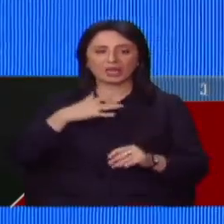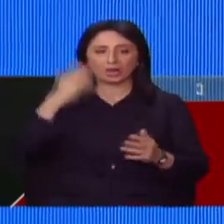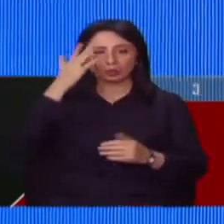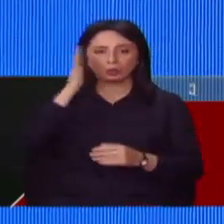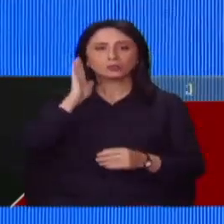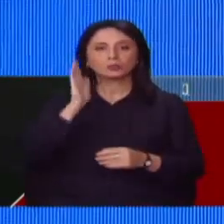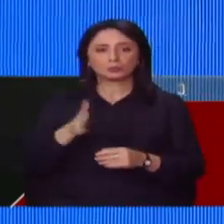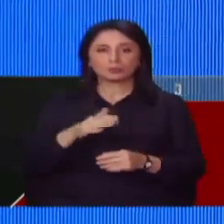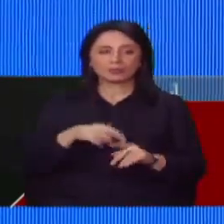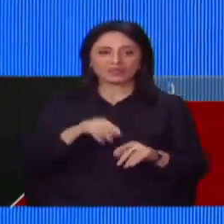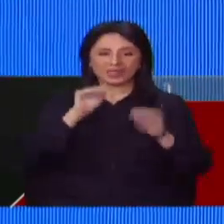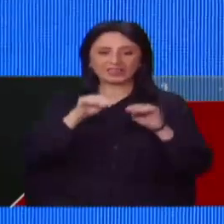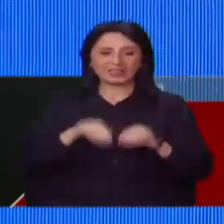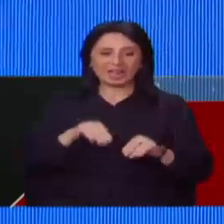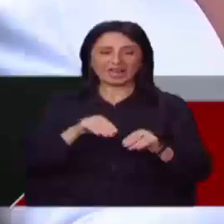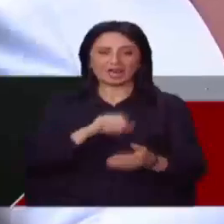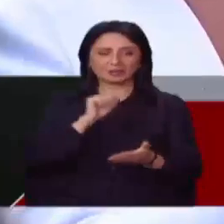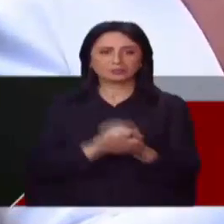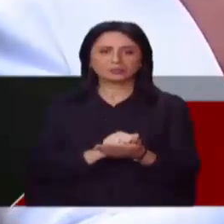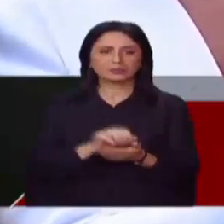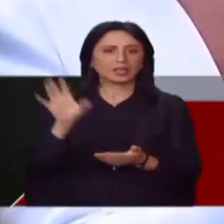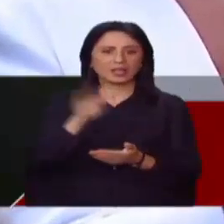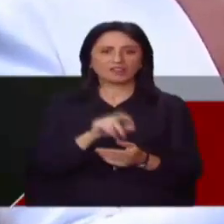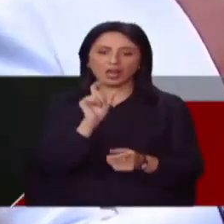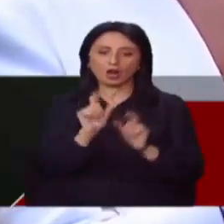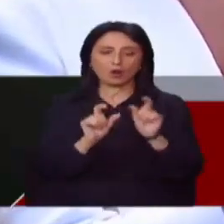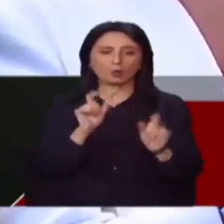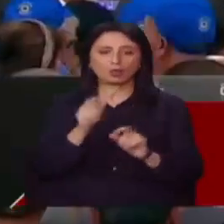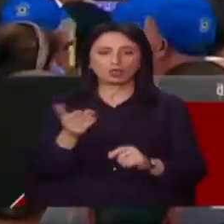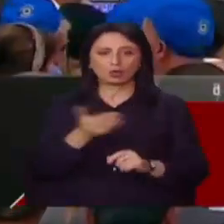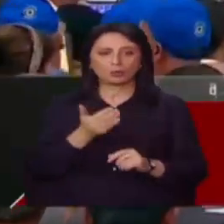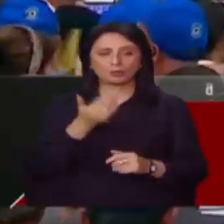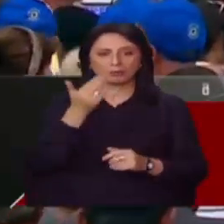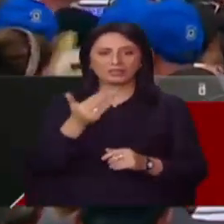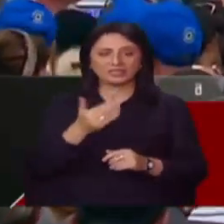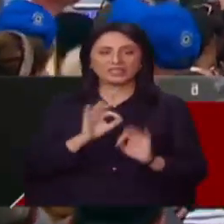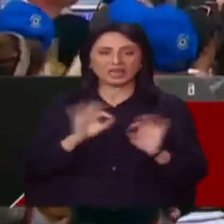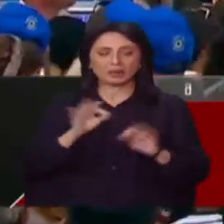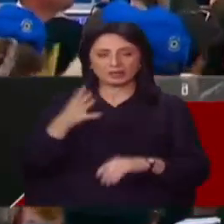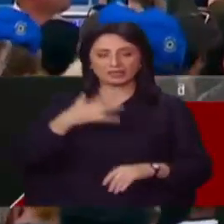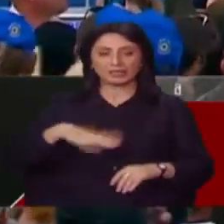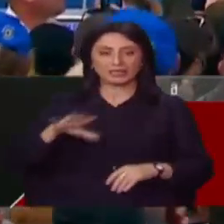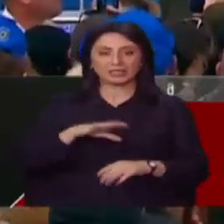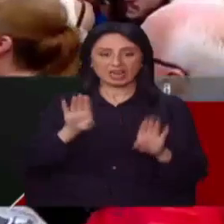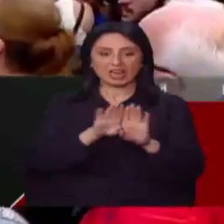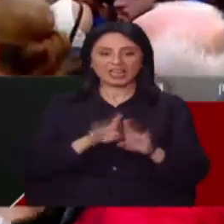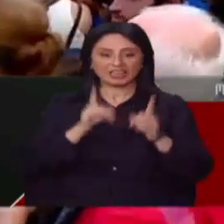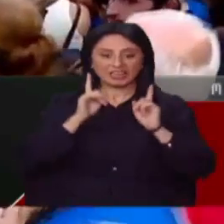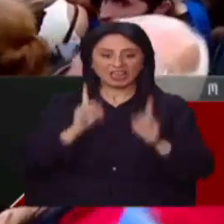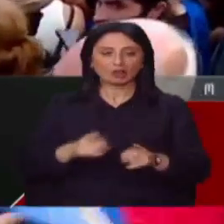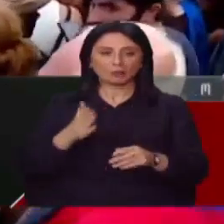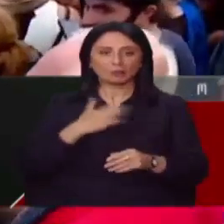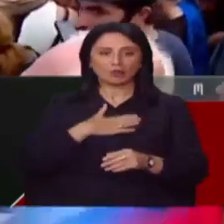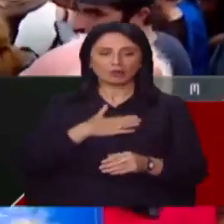ოცნება აპირებს დეკლარირებულად განამტკიცოს ყველა ის კომპონენტი, რომელმაც მისი განმარტებით საქართველოს იდენტობა